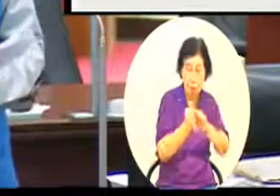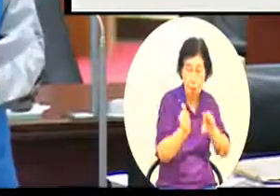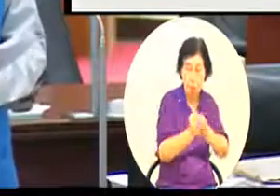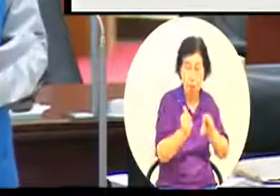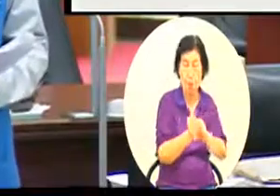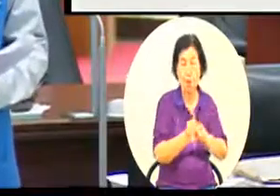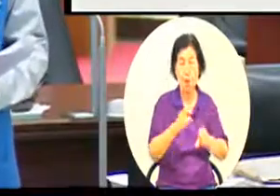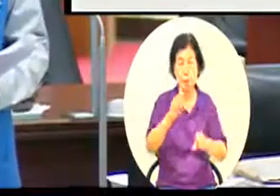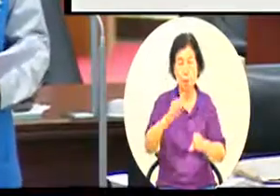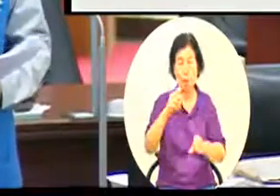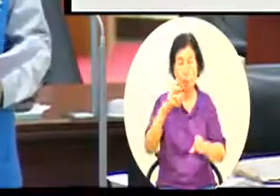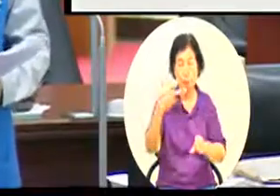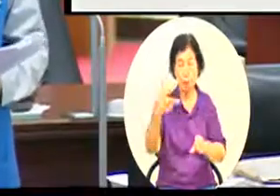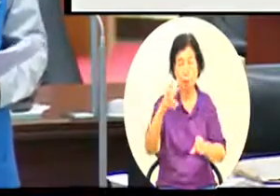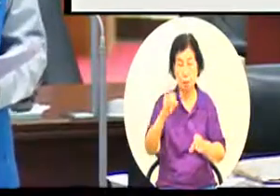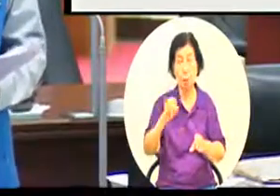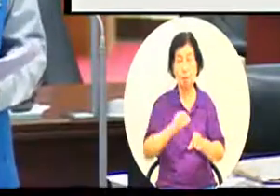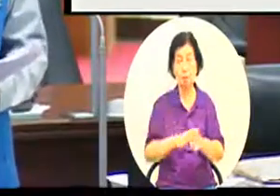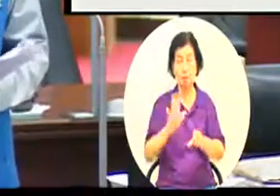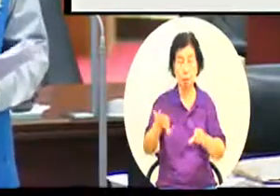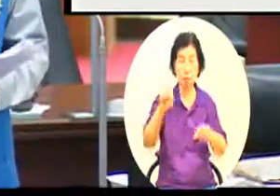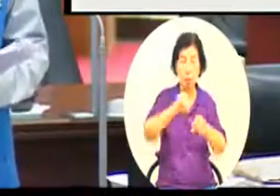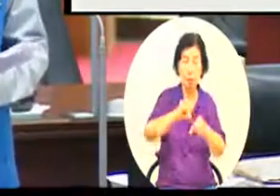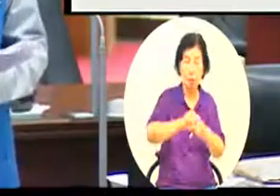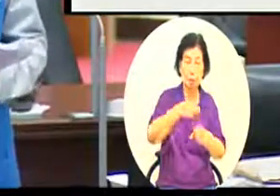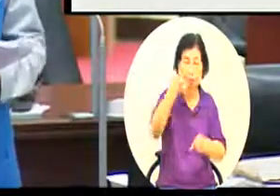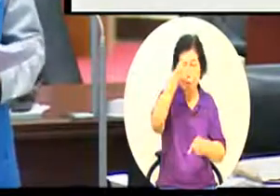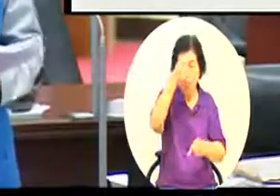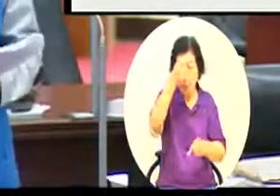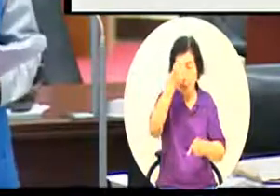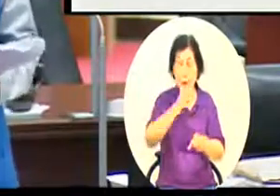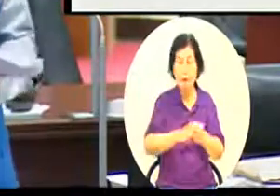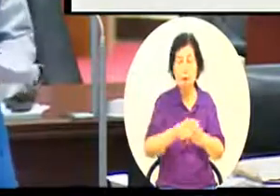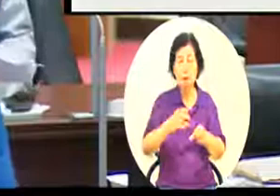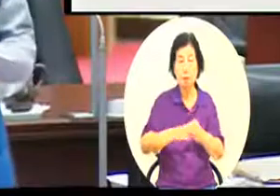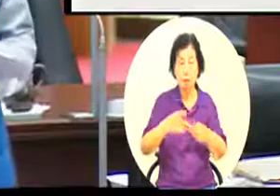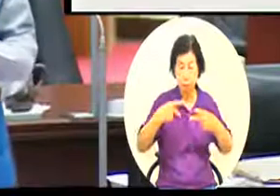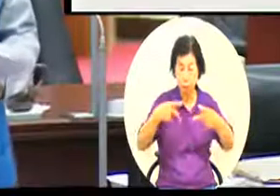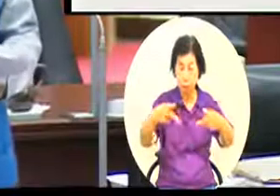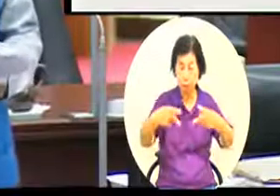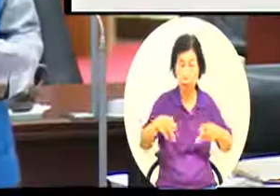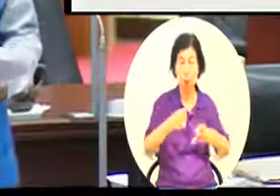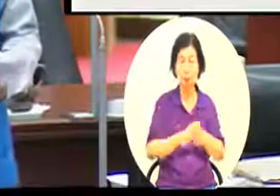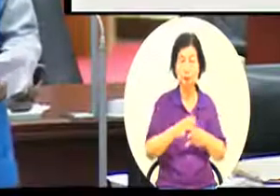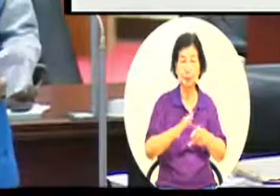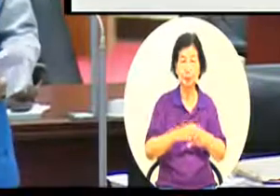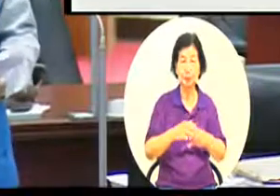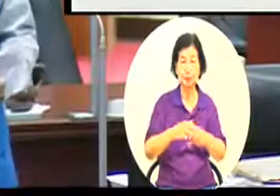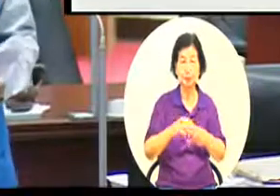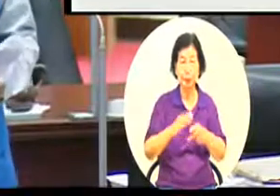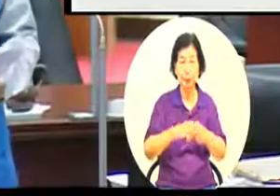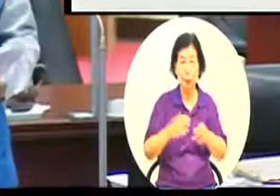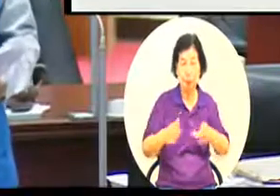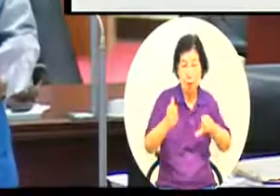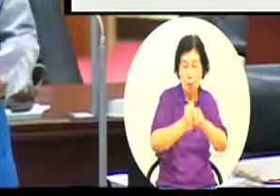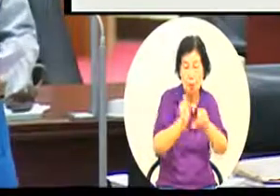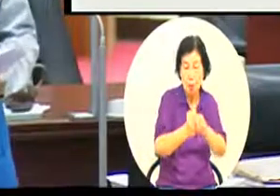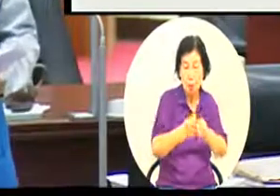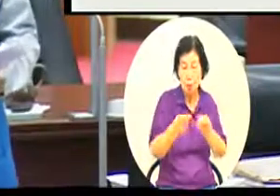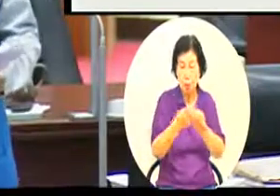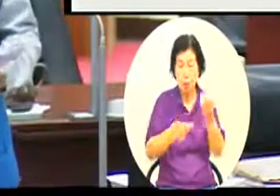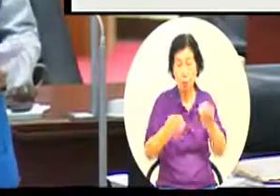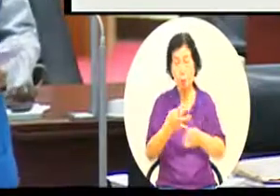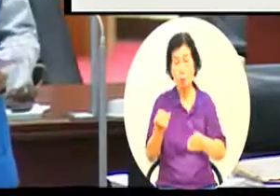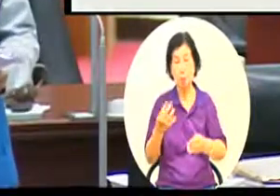线到底能多少人人口创造多少人口出来？这个问题我们能不能简单的请问捷运局长